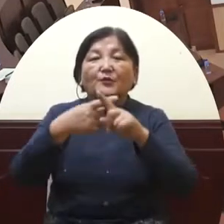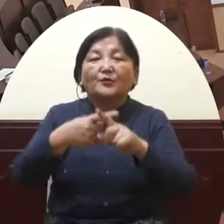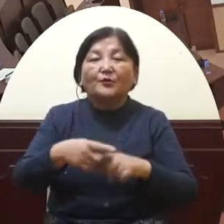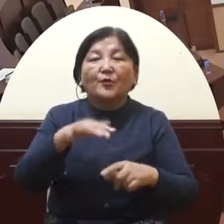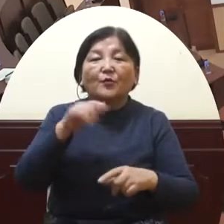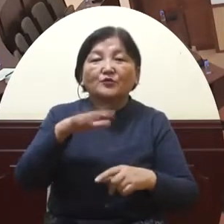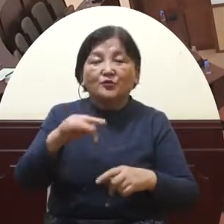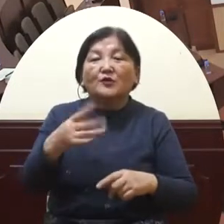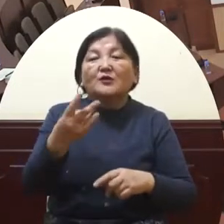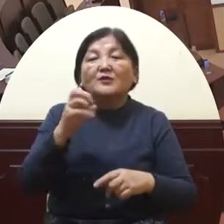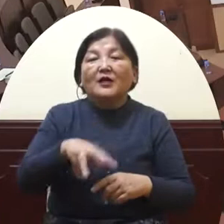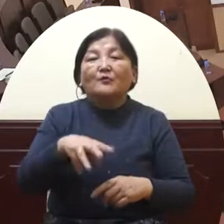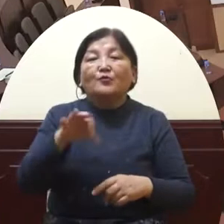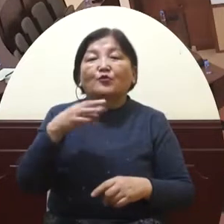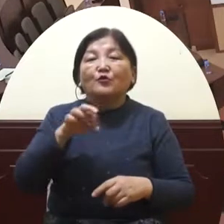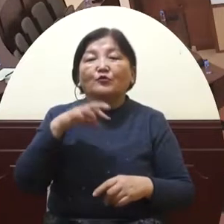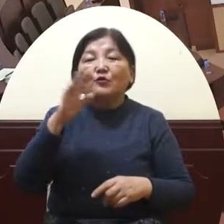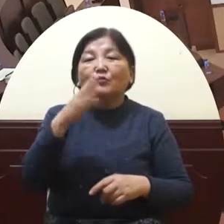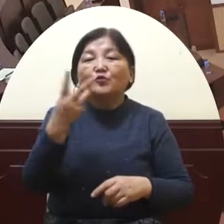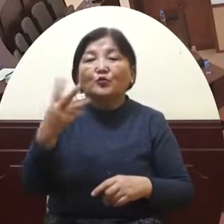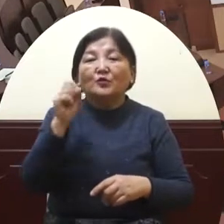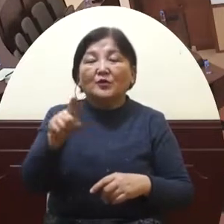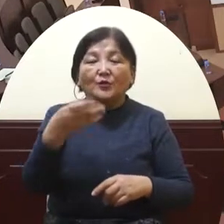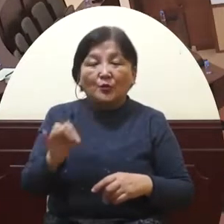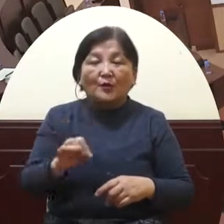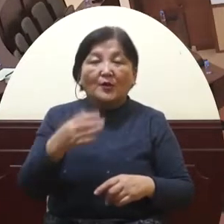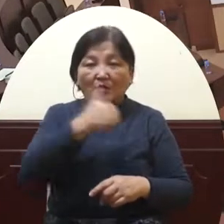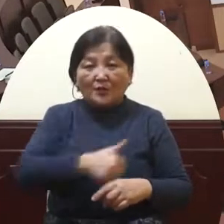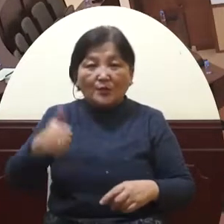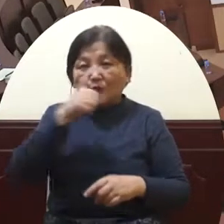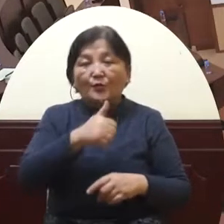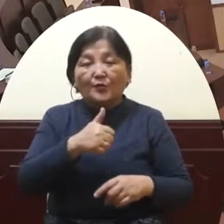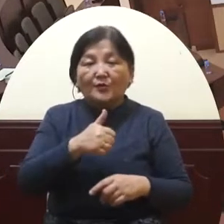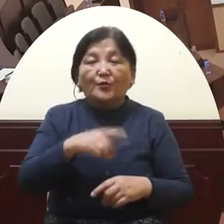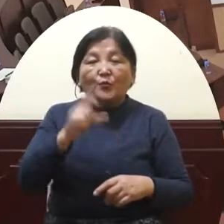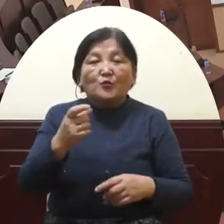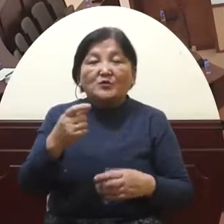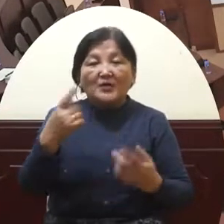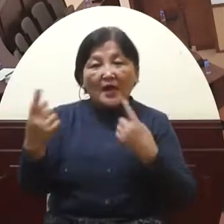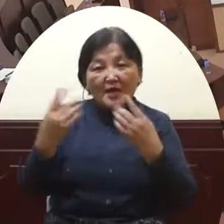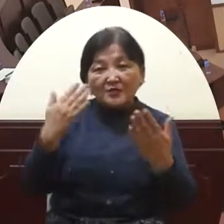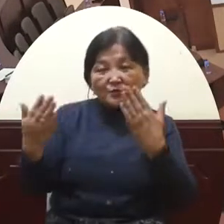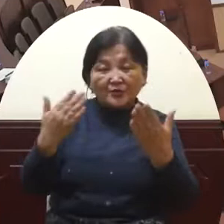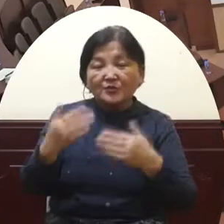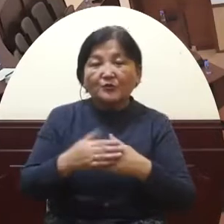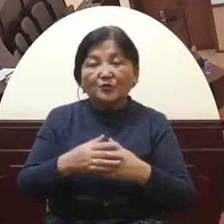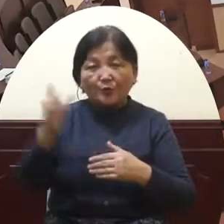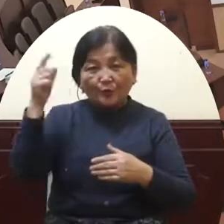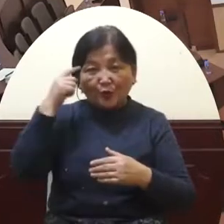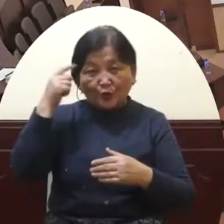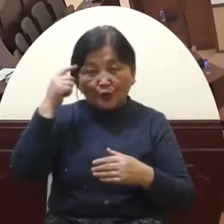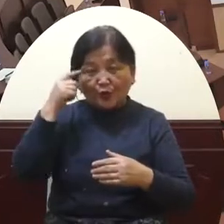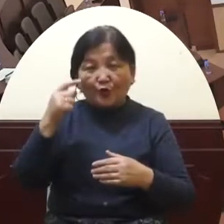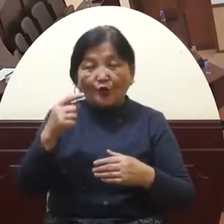өдрийн намын төлөвшүүл энэ зүйл маань өөрөө нөгөө нэг эрүүл ийм нөгөө хүмүүс хооронд нь харьцуулах ч юм уу тийм одоо бодлогоор өсөлтөд ийм